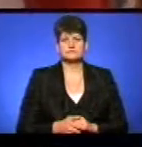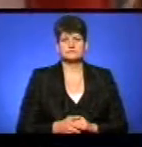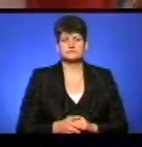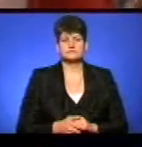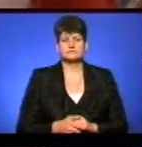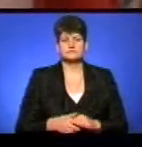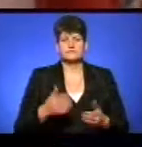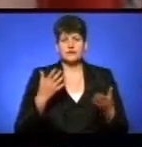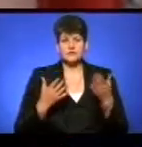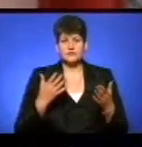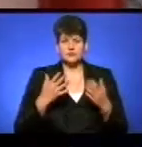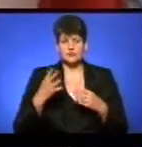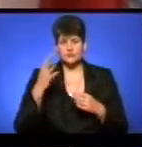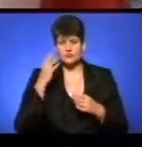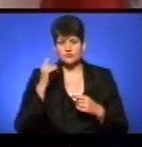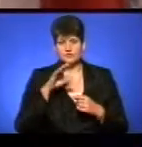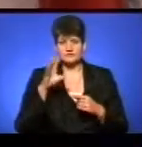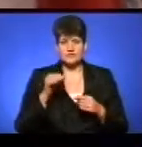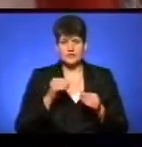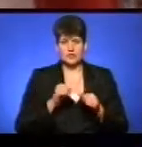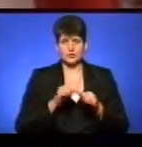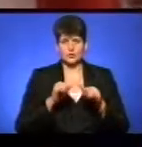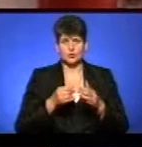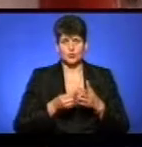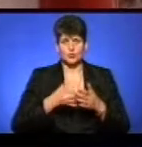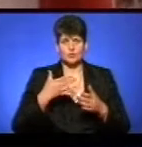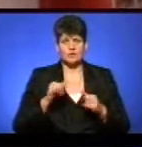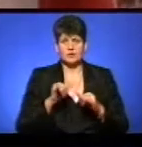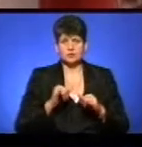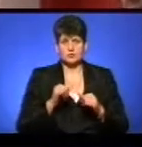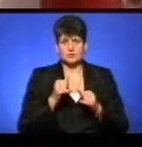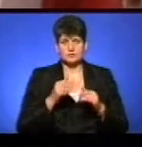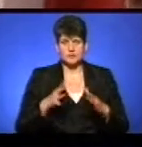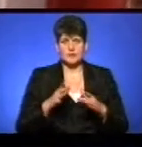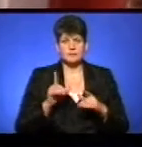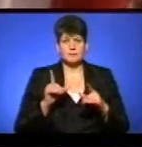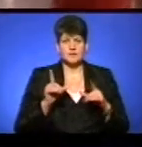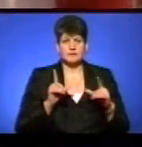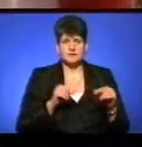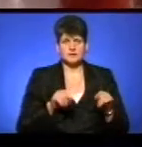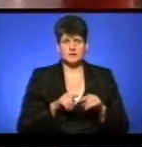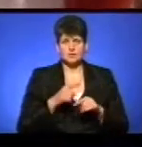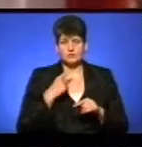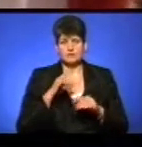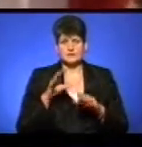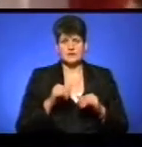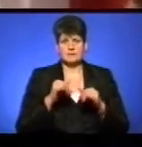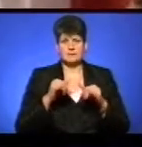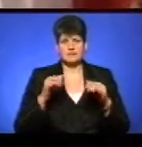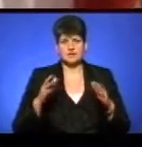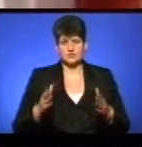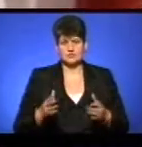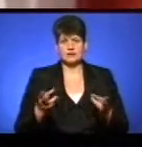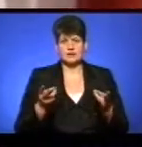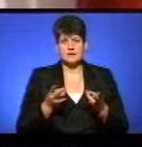Якщо враховуючи, що все дорожає, ми нікуди не дінемося, перевізники також казали, що все підвищується. Треба,